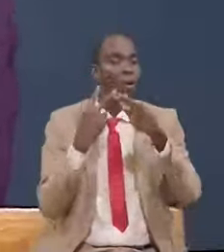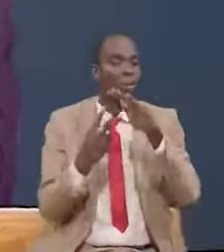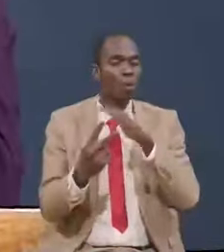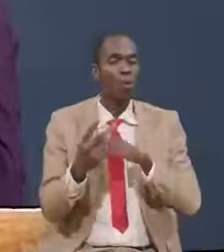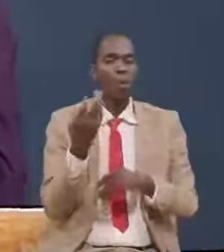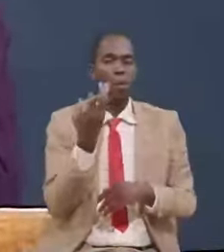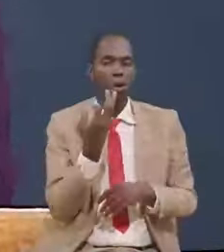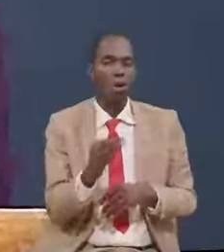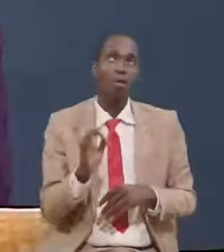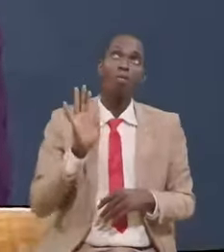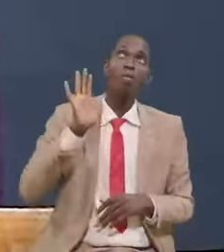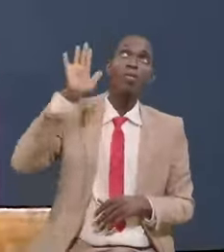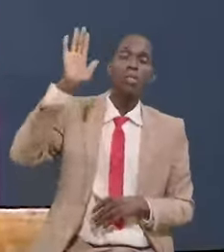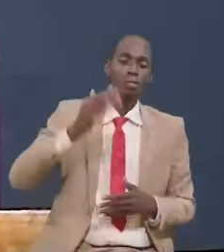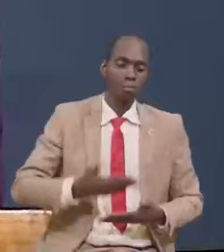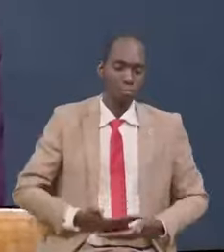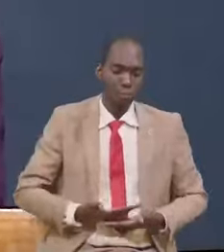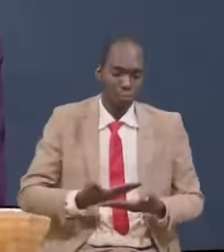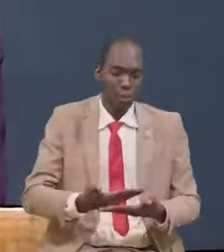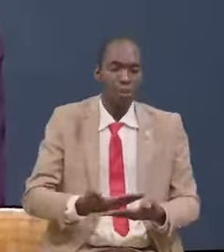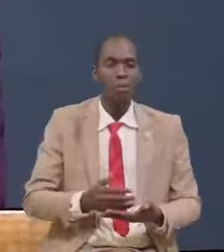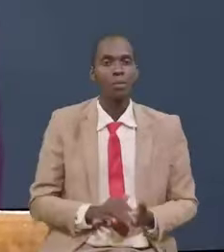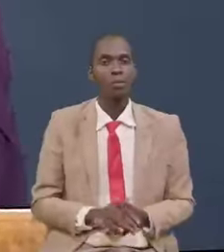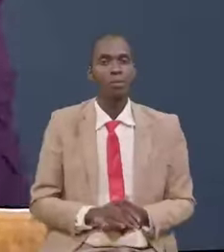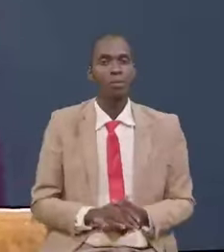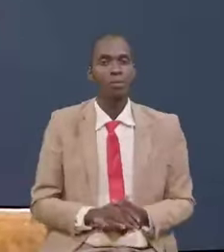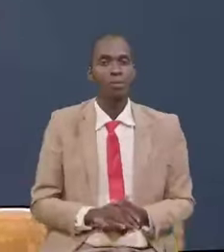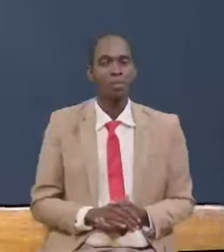La prophétie de sa naissance.